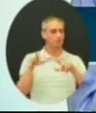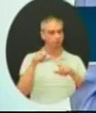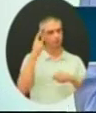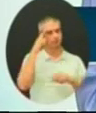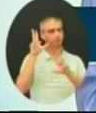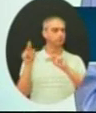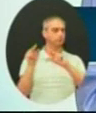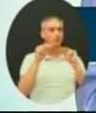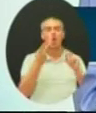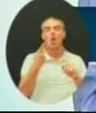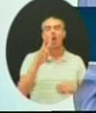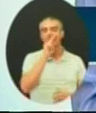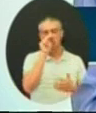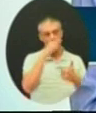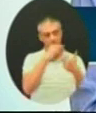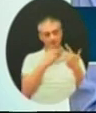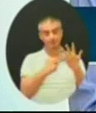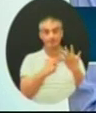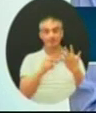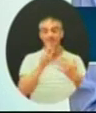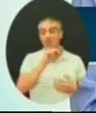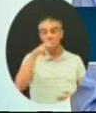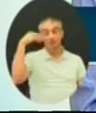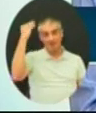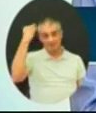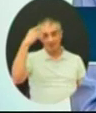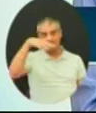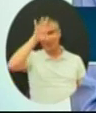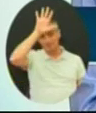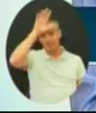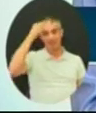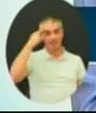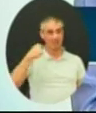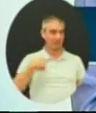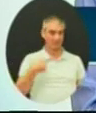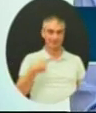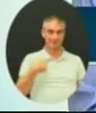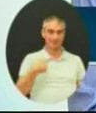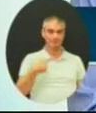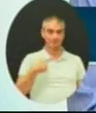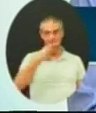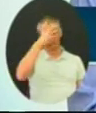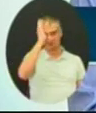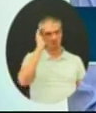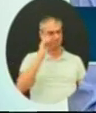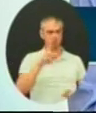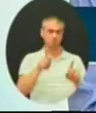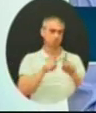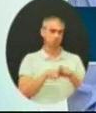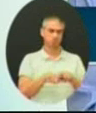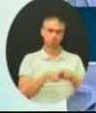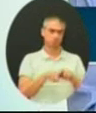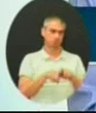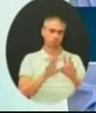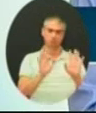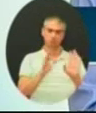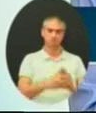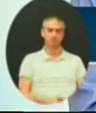עין בעין את רוב הסוגיות. ודווקא בנושא הפלסטיני והאיראני, לדעתי, טראמפ נמצא באותו מקום. זה